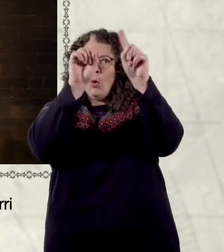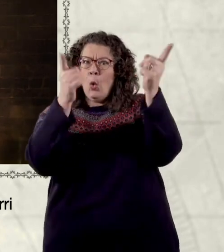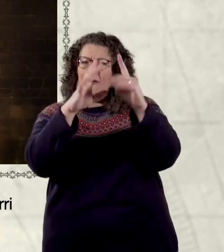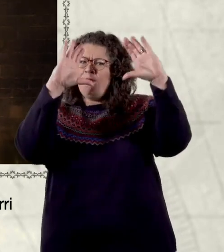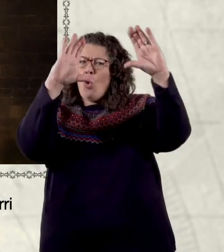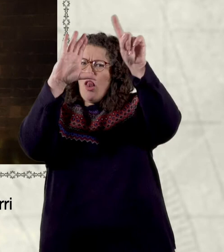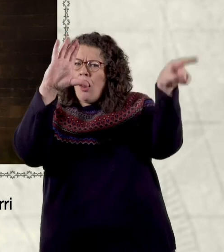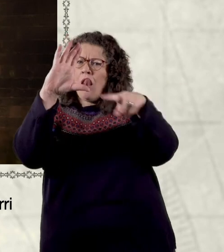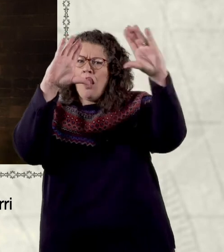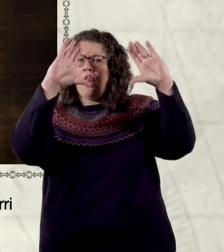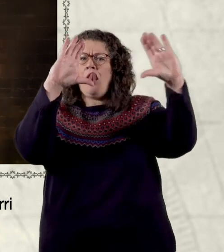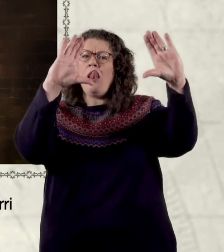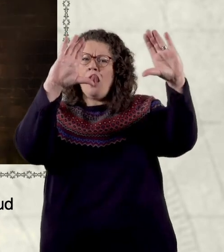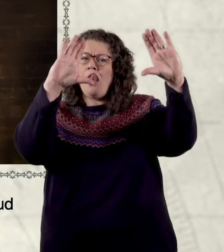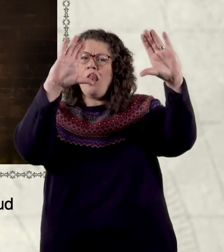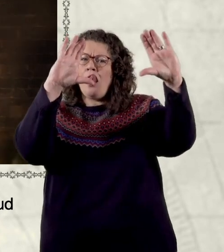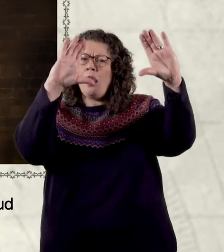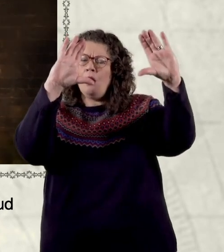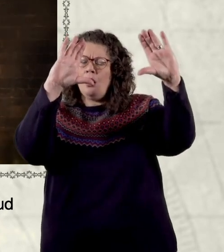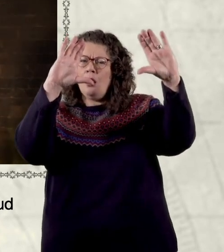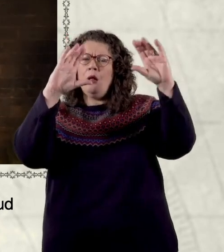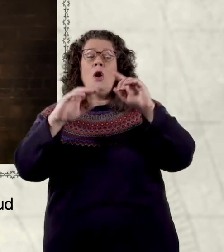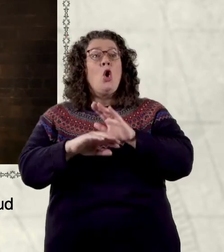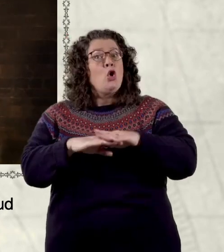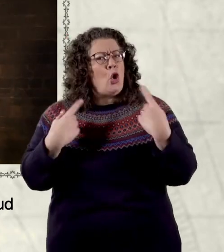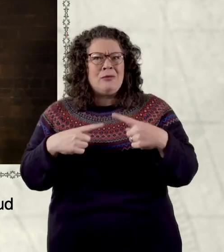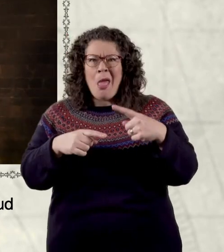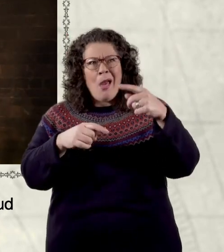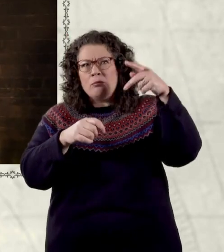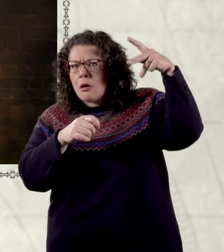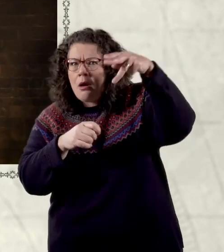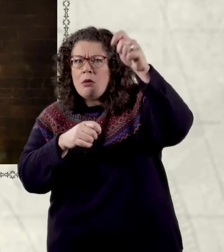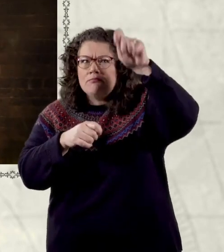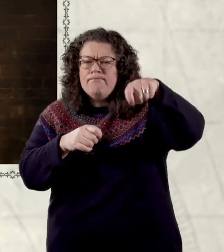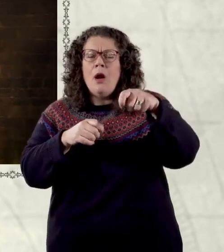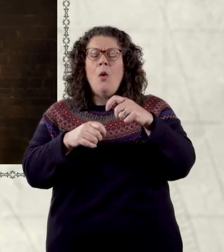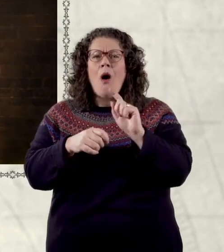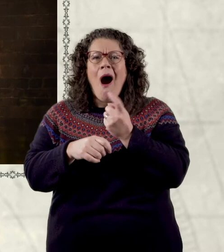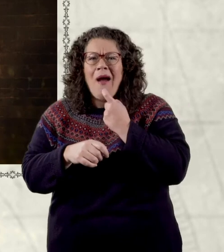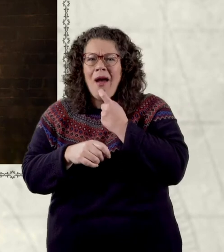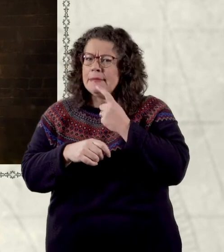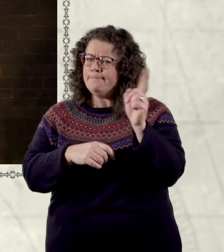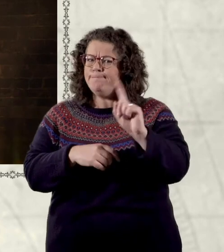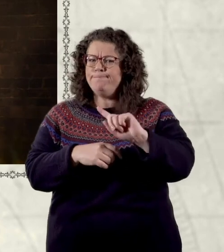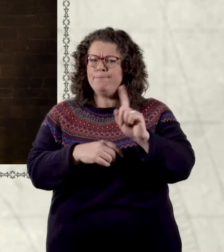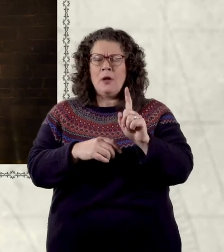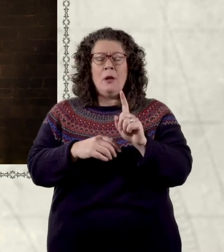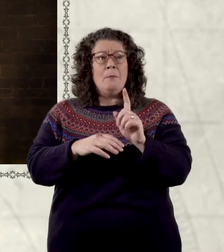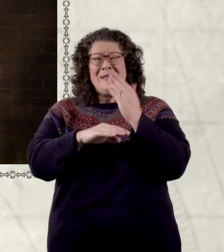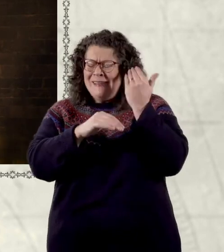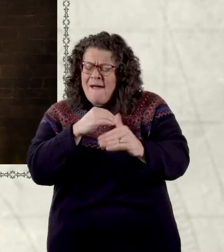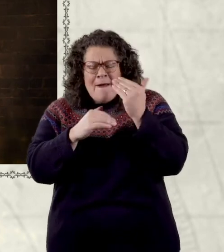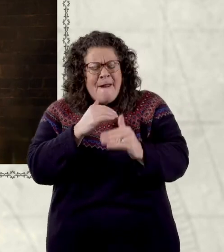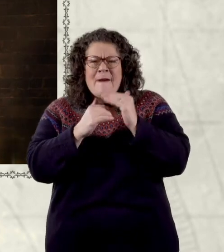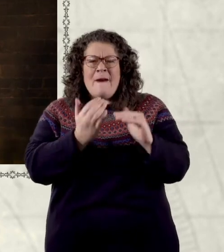lleiad llawn, a ddim defnyddio unrhyw beth wedi wneud o hearn, ac o chi ddim i fod i gyffwrdd ar